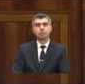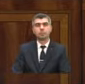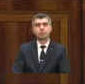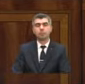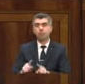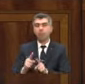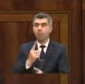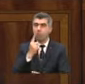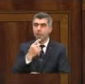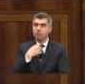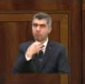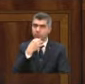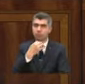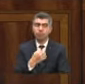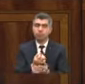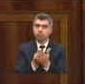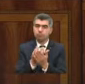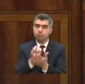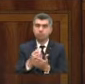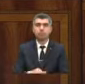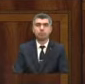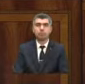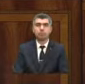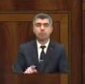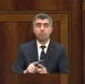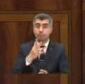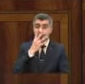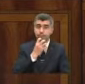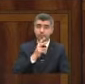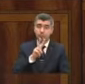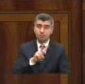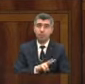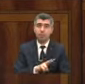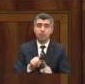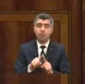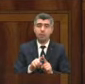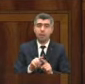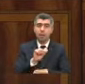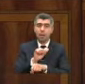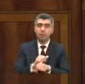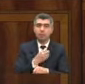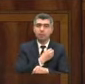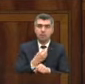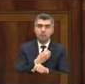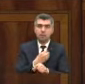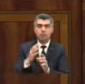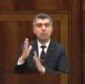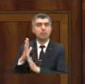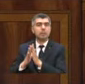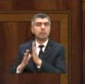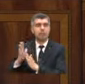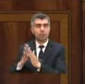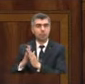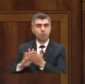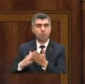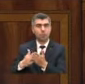واحد النقطة واحدة، هي مع الأسف هذا الشيء اللي وصلت له المنظومة الاجتماعية اليوم هي تراكمات، بحيث لم